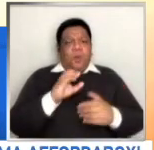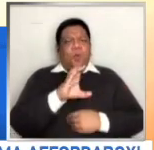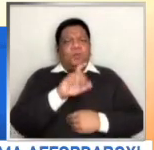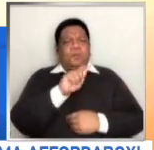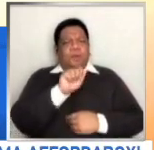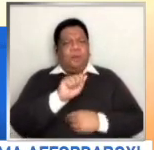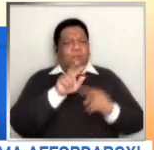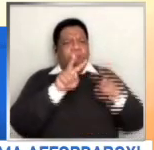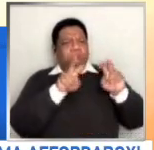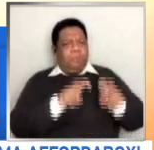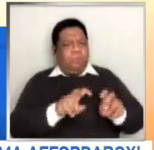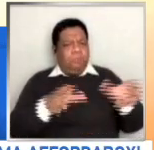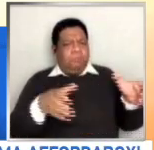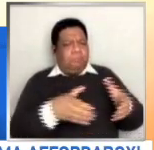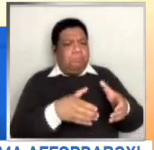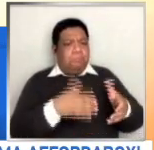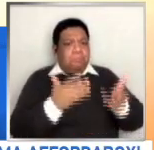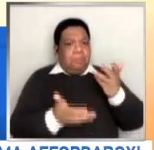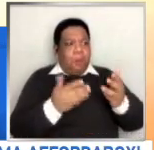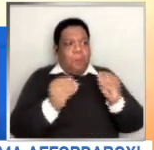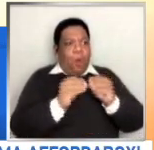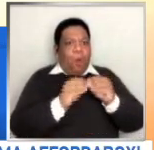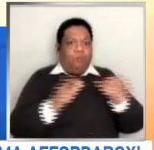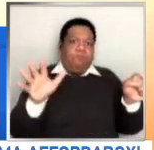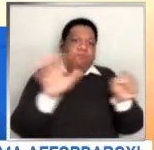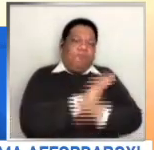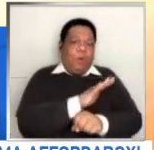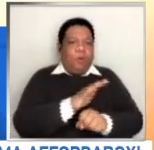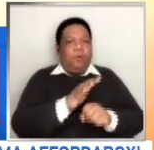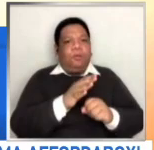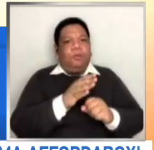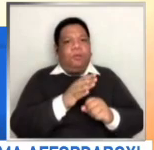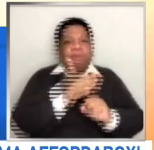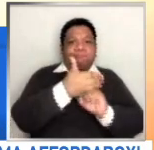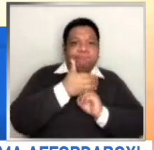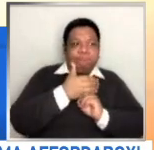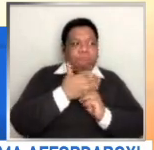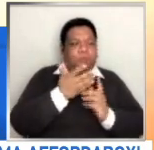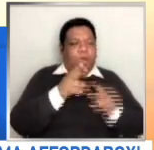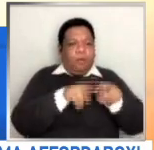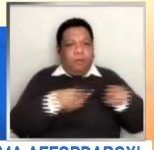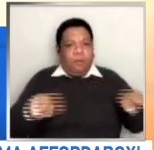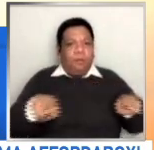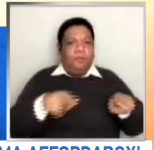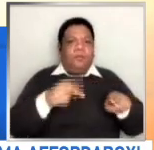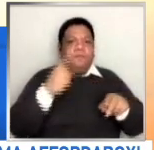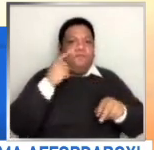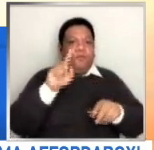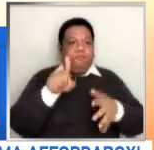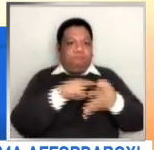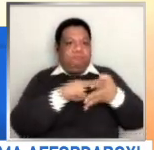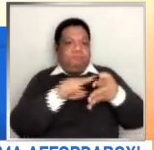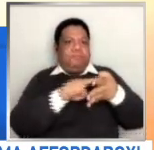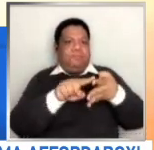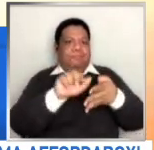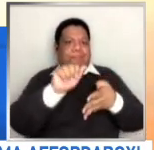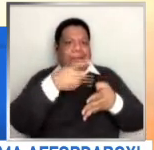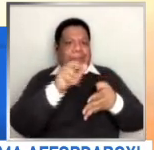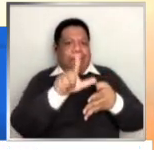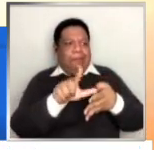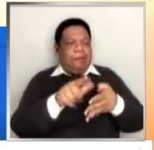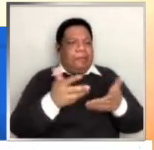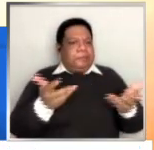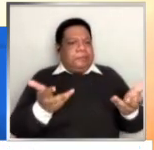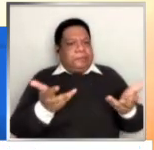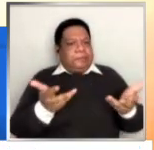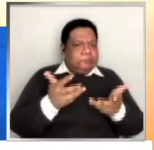mapuno pa ang total bed at ICU capacity ng mga ospital sa unang linggo ng Abril. Naku, ano ang plano dito, Dr.